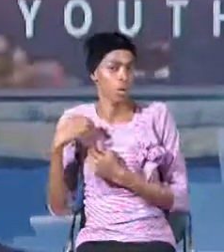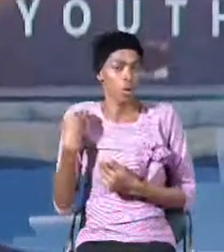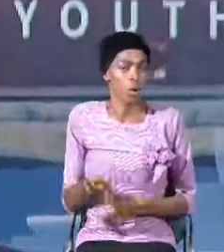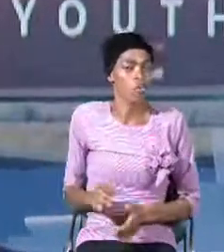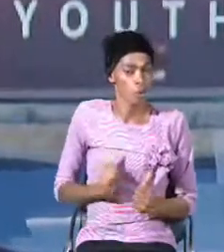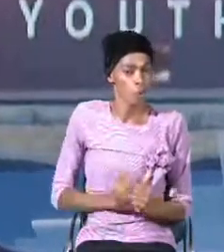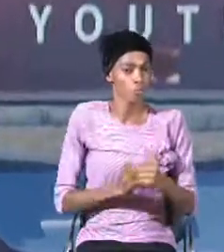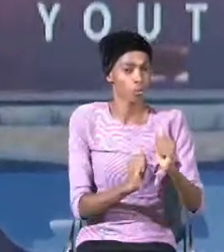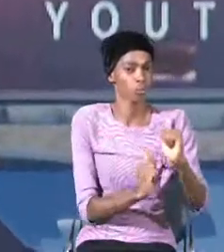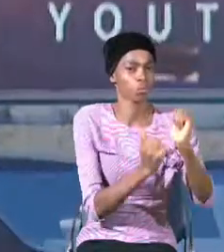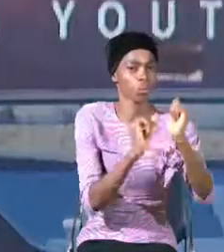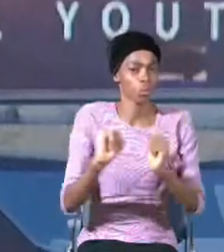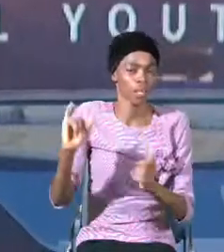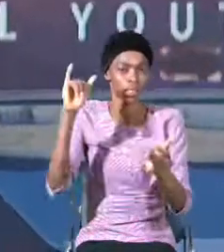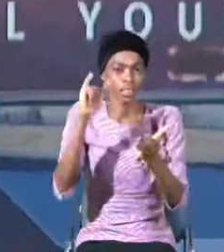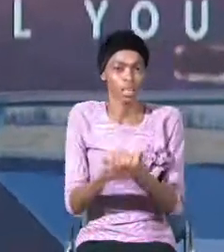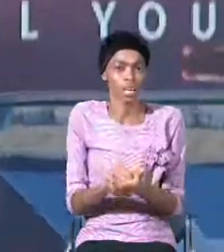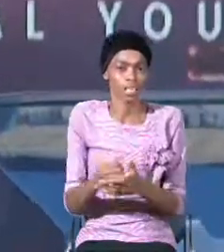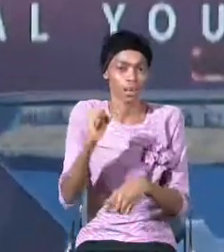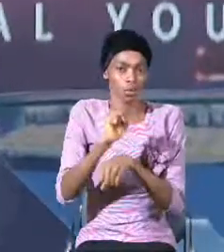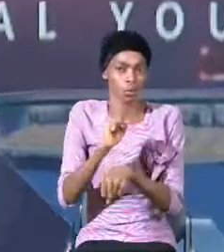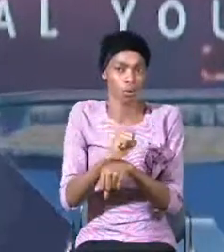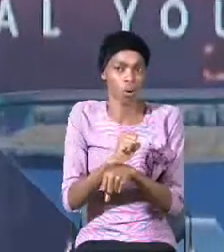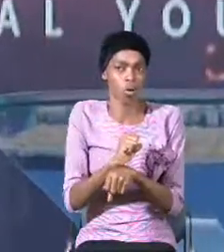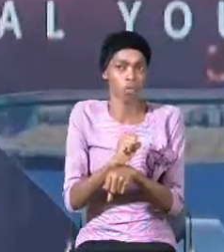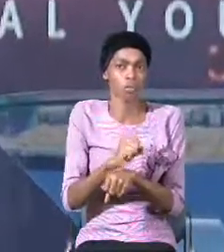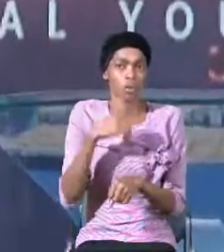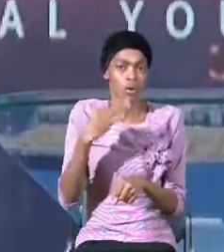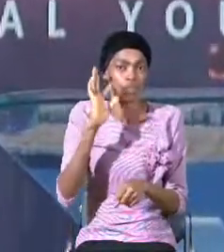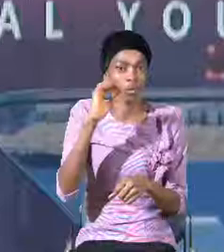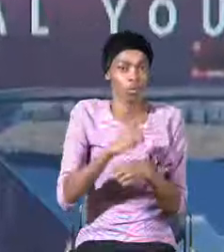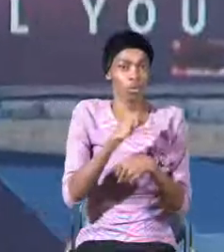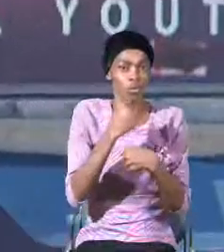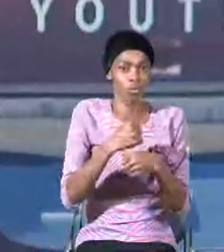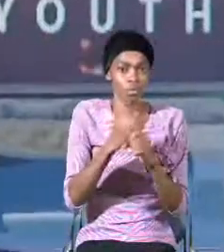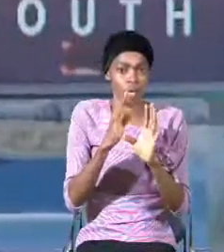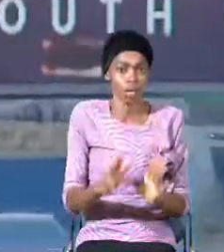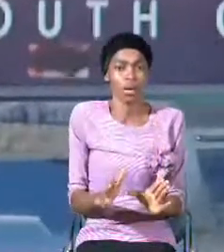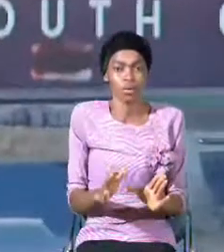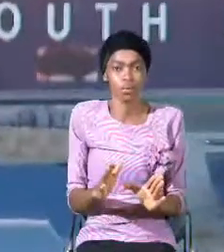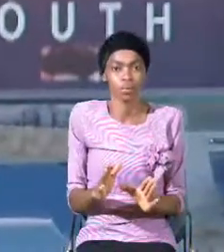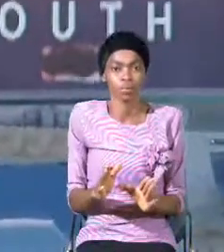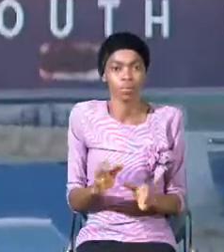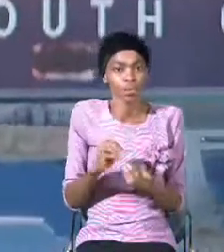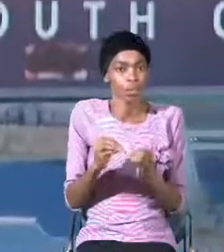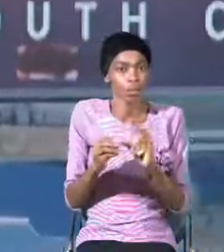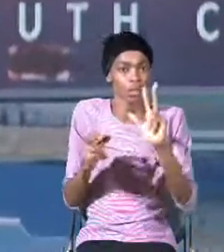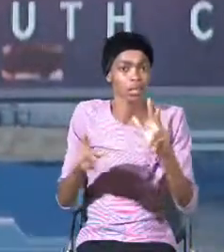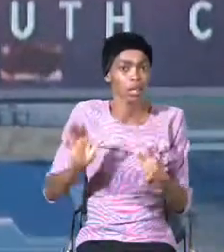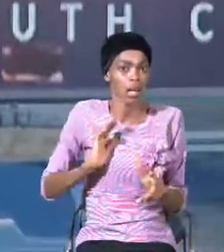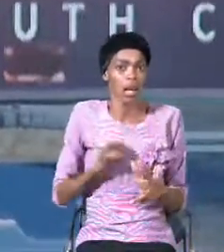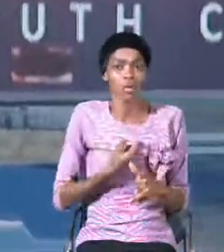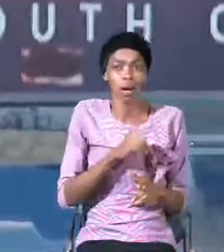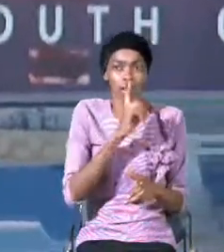poursuivre ce mandat de ton Créateur. Troisième point, notre